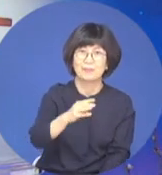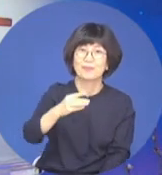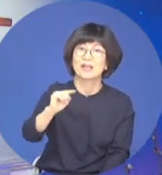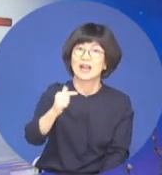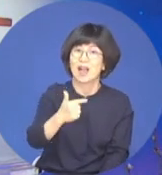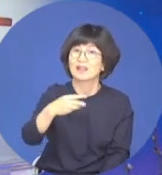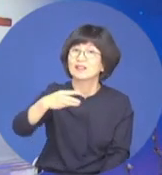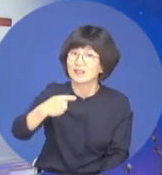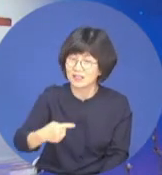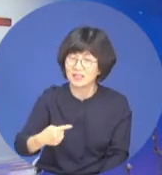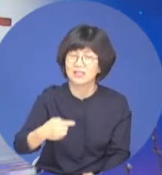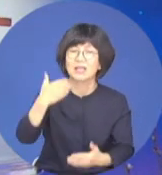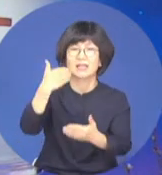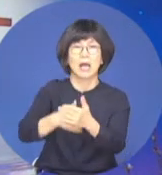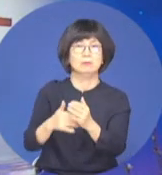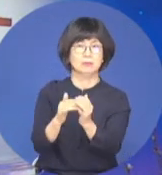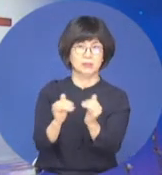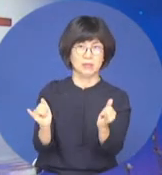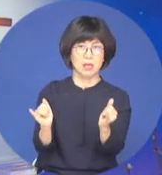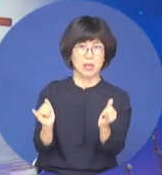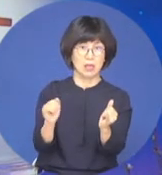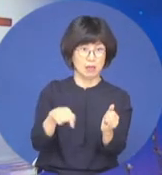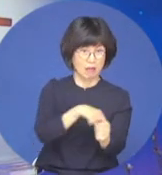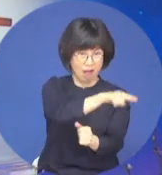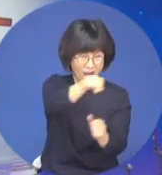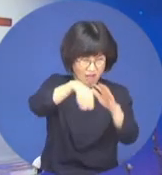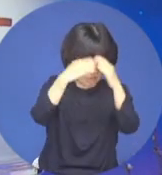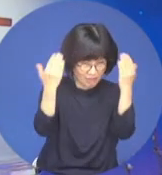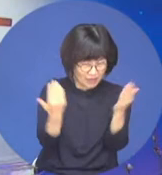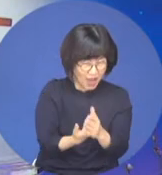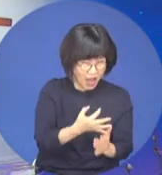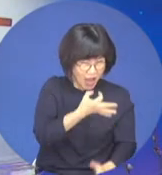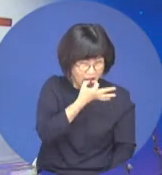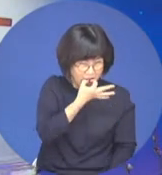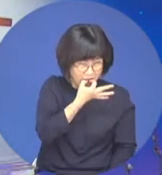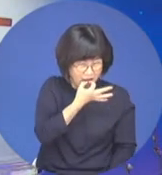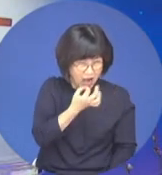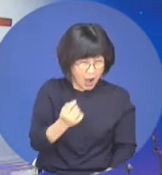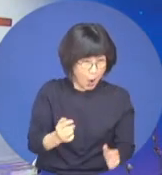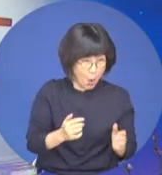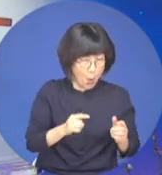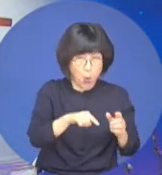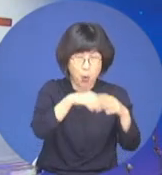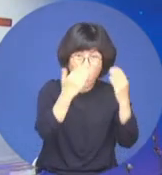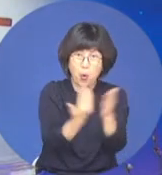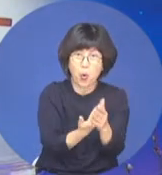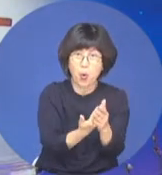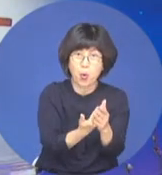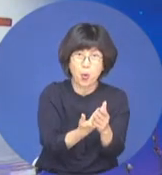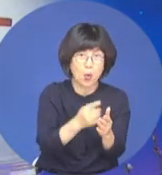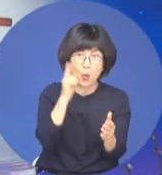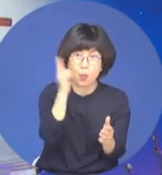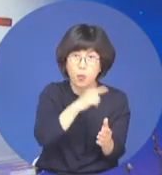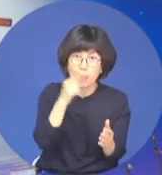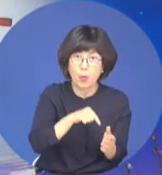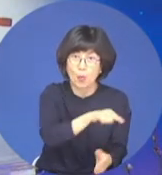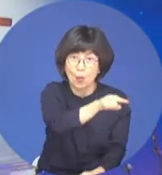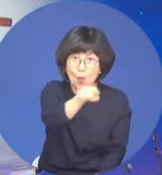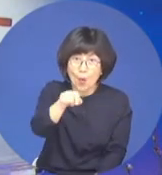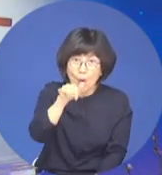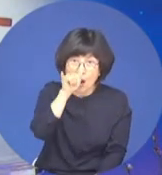부릅니다. 다 타락하고 다 자기 살기 위해서 바쁘고 그리고 악을 도모하고 그래서 오늘 본문의